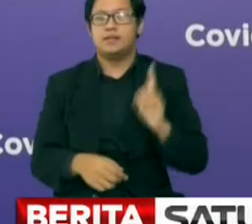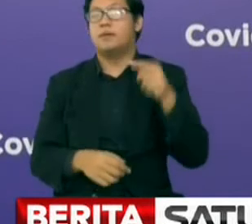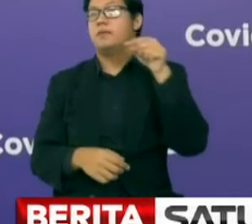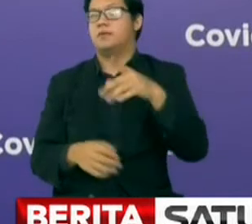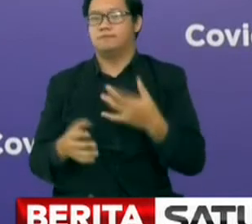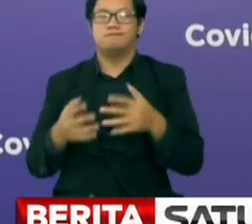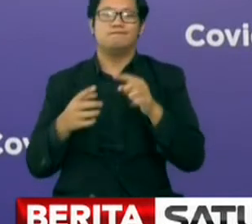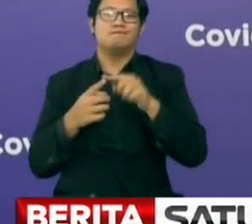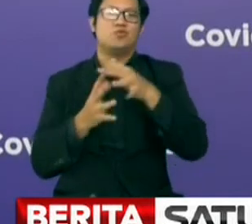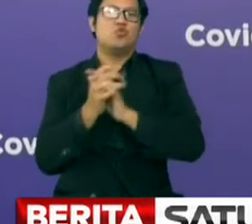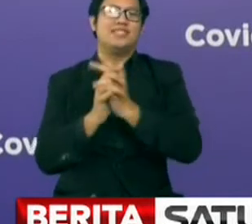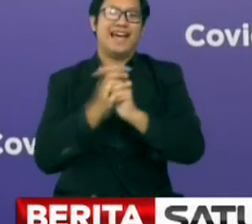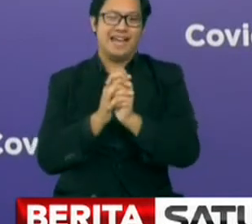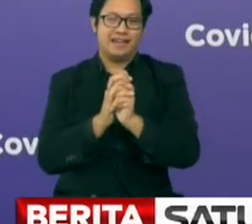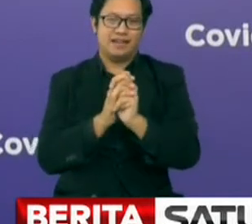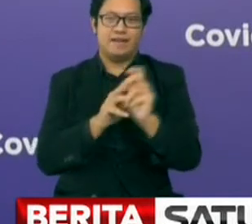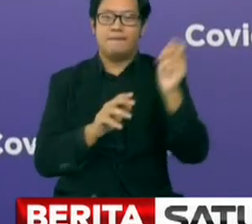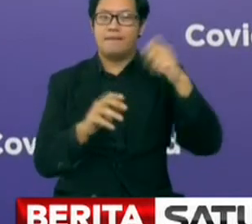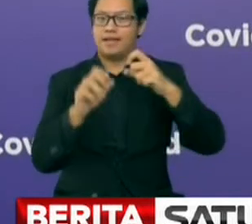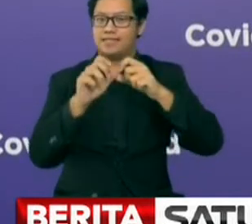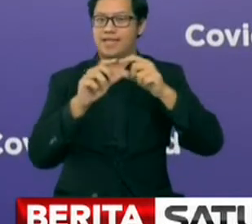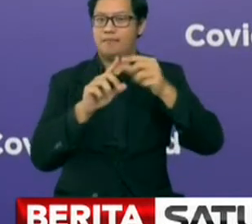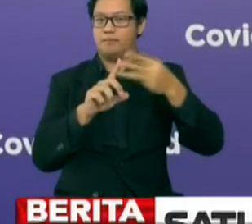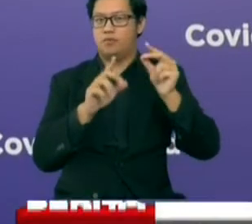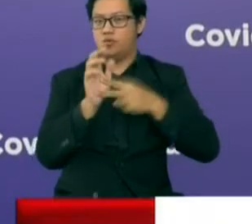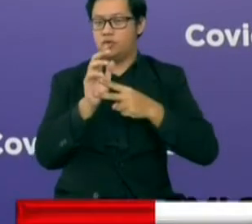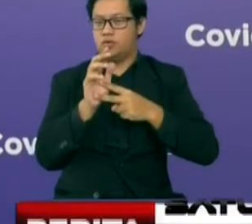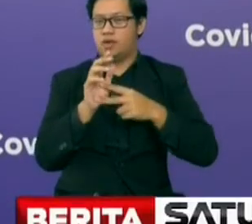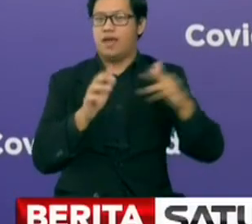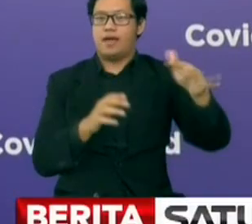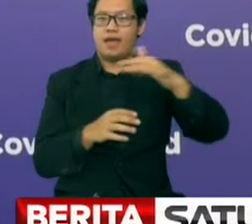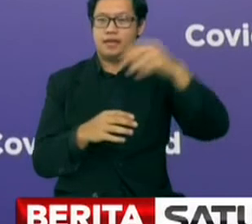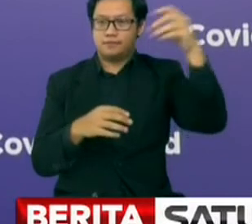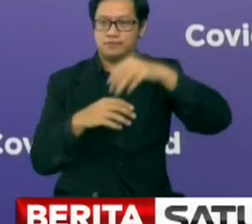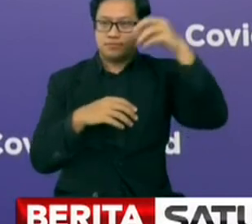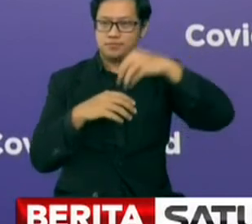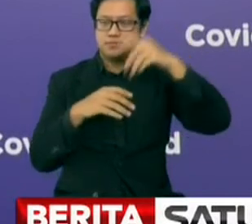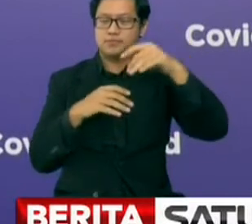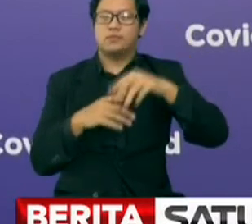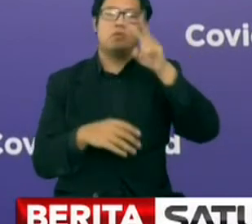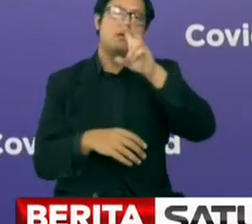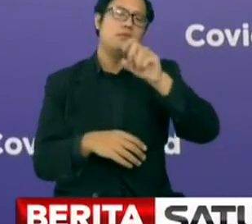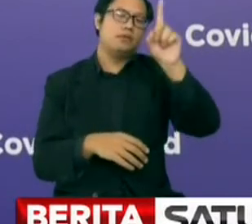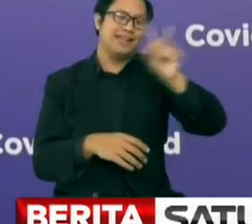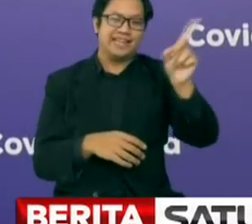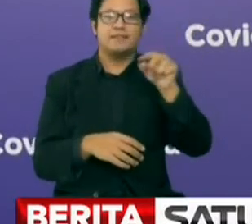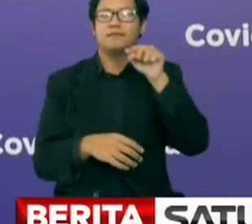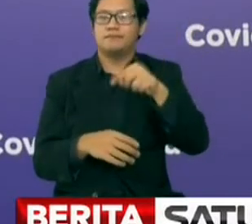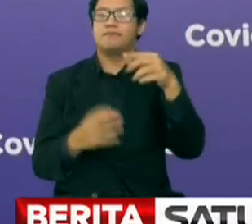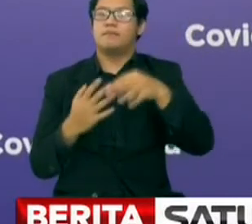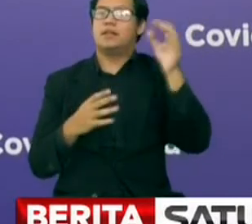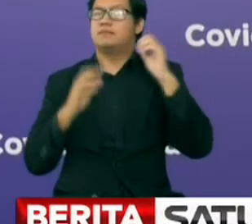Cuci tangan pakai sabun air mengalir minimal 20 detik ini menjadi pilihan yang